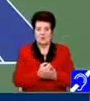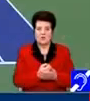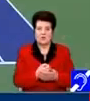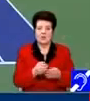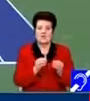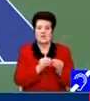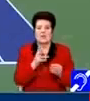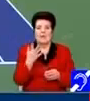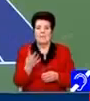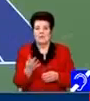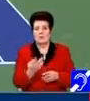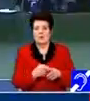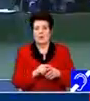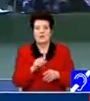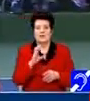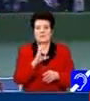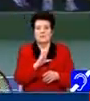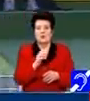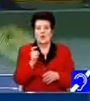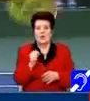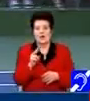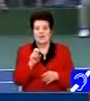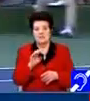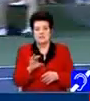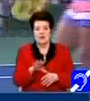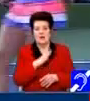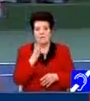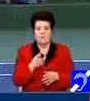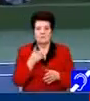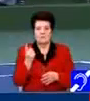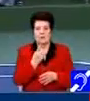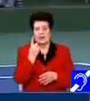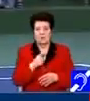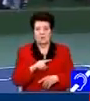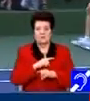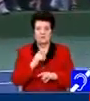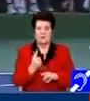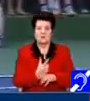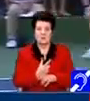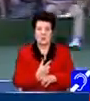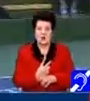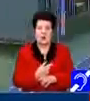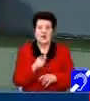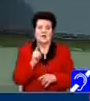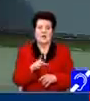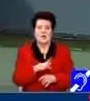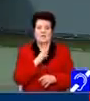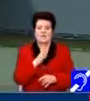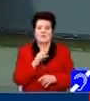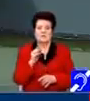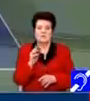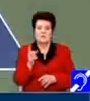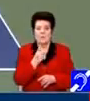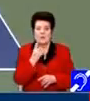10 la 4. În schimb, Simona Halep și Irina Begu au fost eliminate în primul tur al probei de dublu. Româncele nu au avut nicio șansă de break